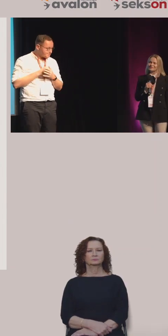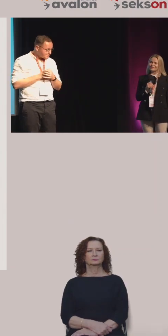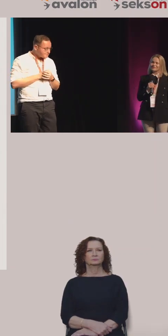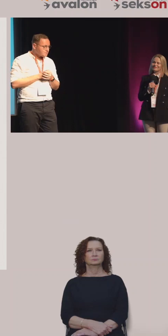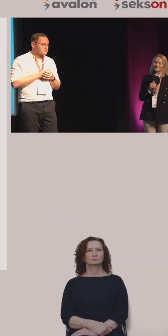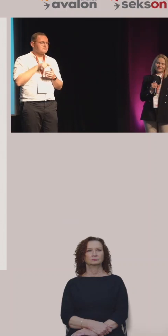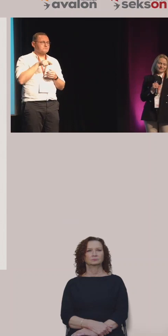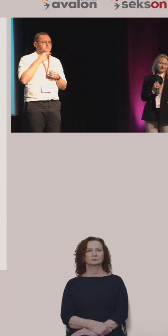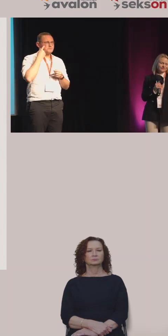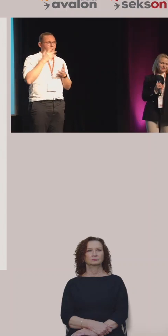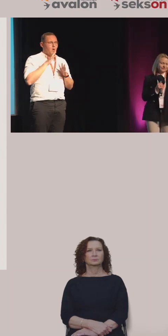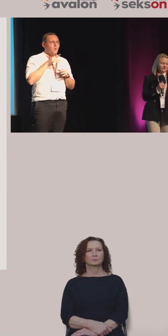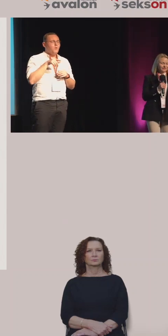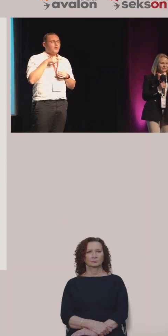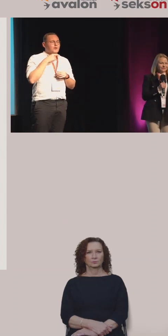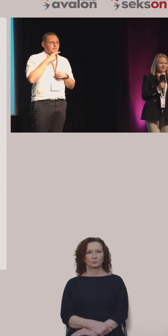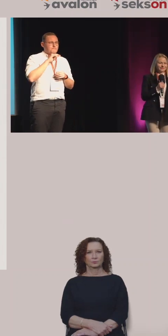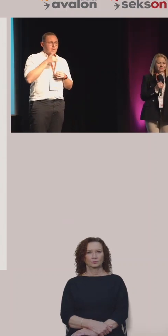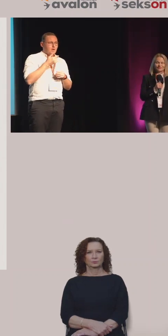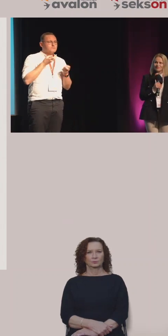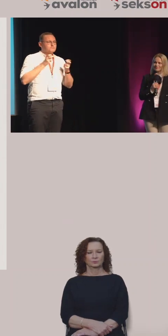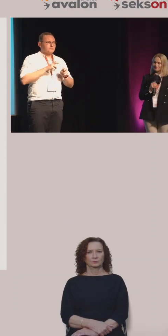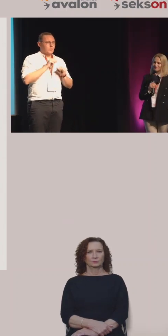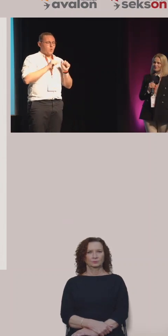Słyszący nie rozumieją języka głuchych.